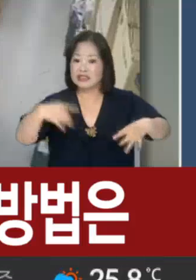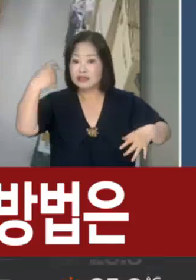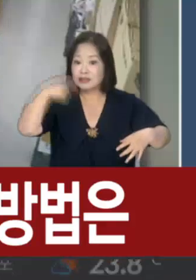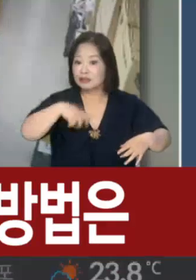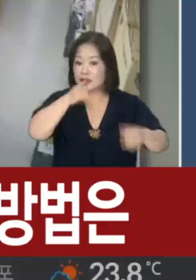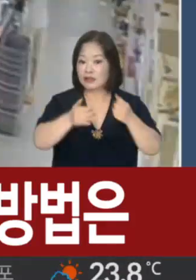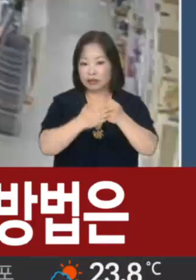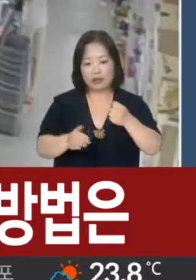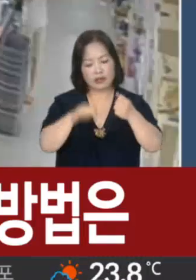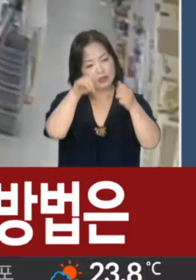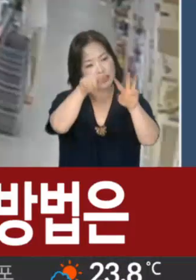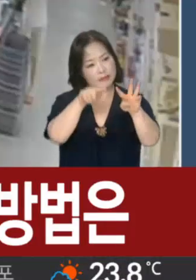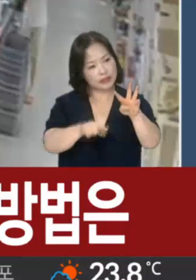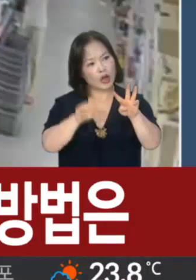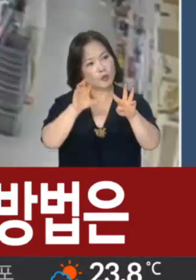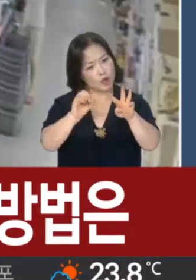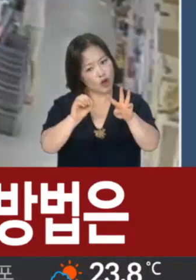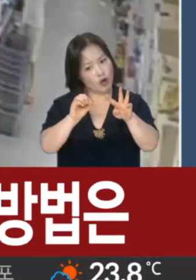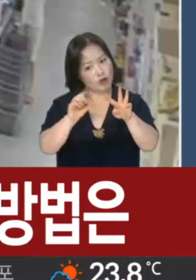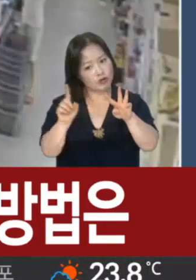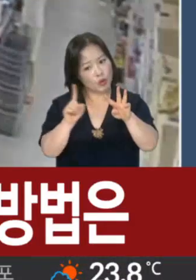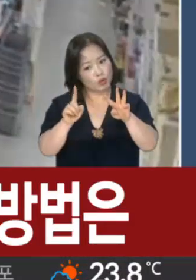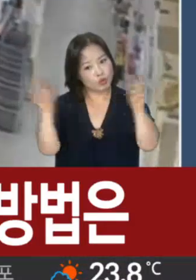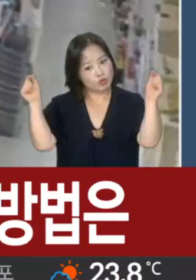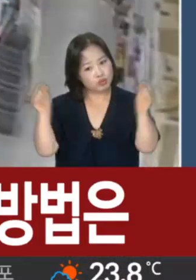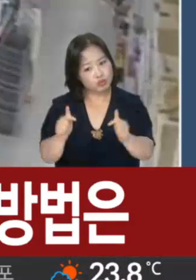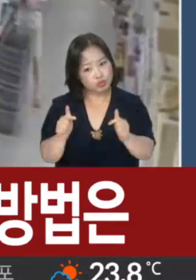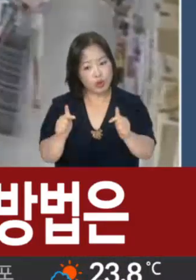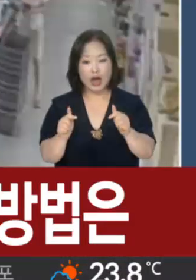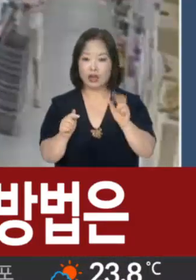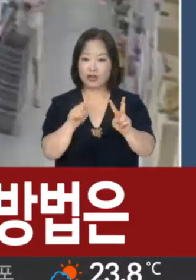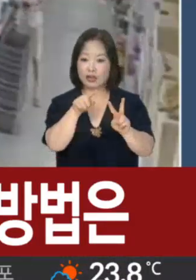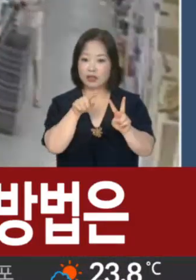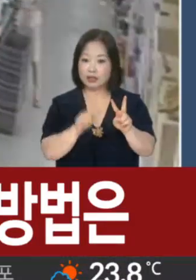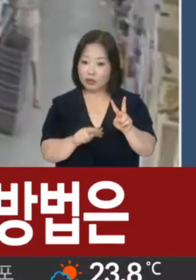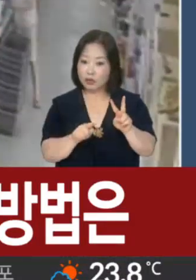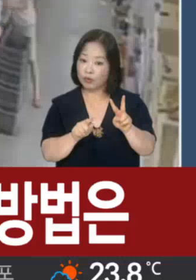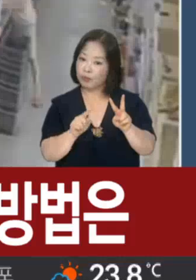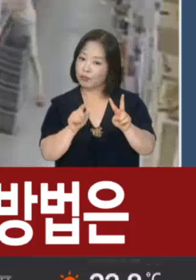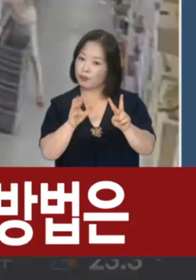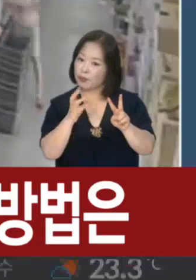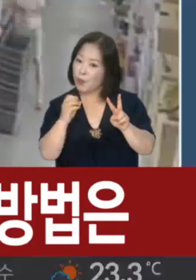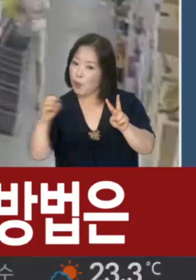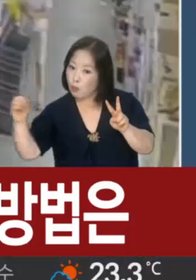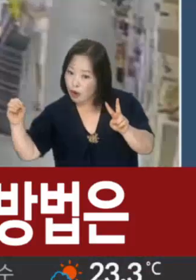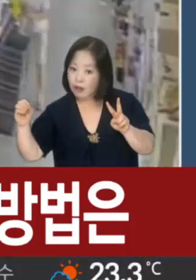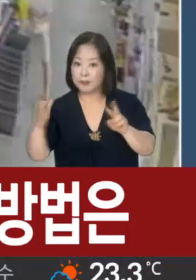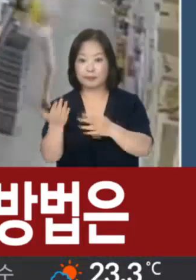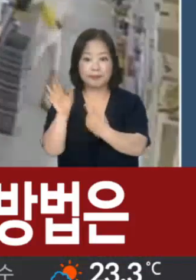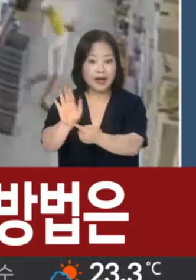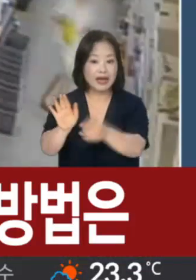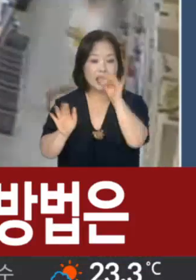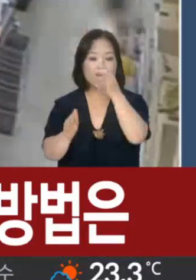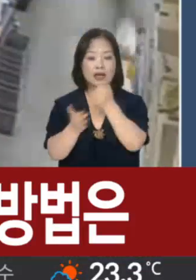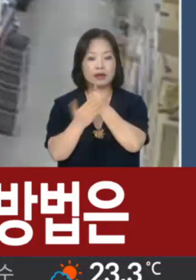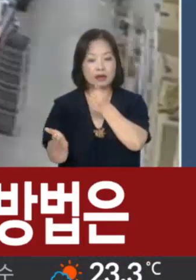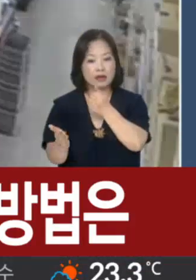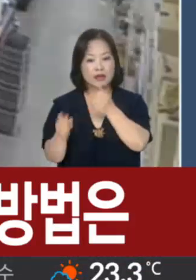가장 큰 게 이제 3.0이고 2.0 수준의 것들이 이제 계속 다발적으로 나타나고 있기 때문에 예. 적어도